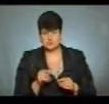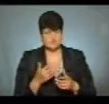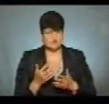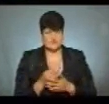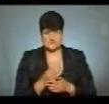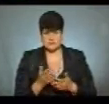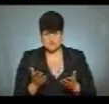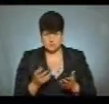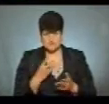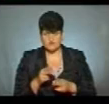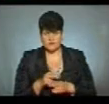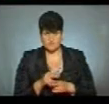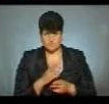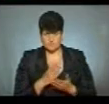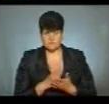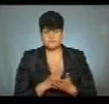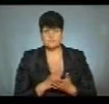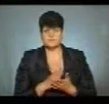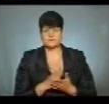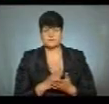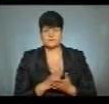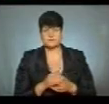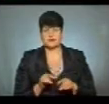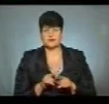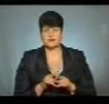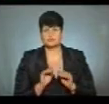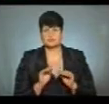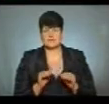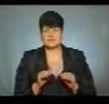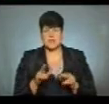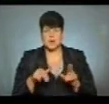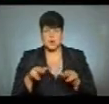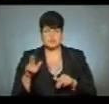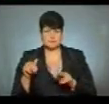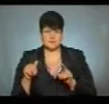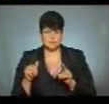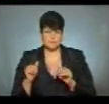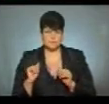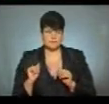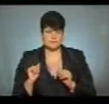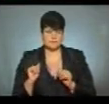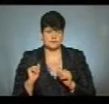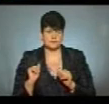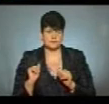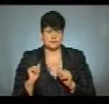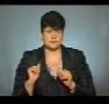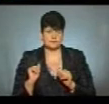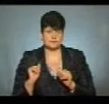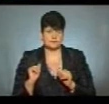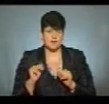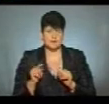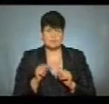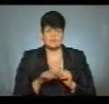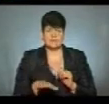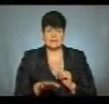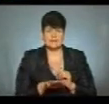знайшли, скажімо. І також поновлену розмітку, ну, по тих